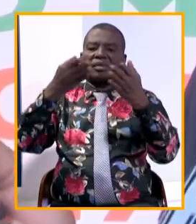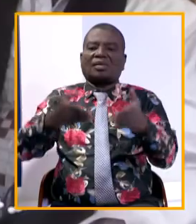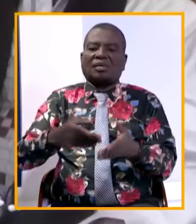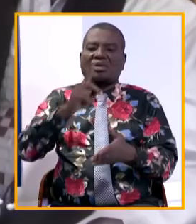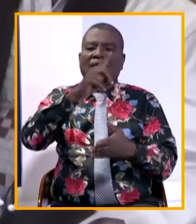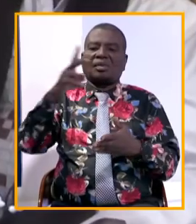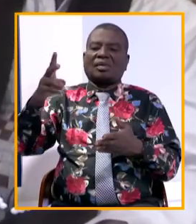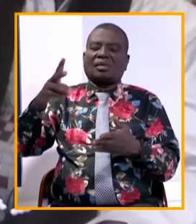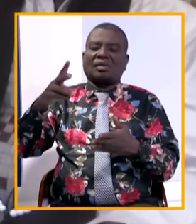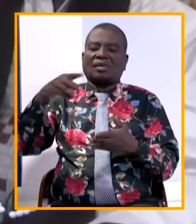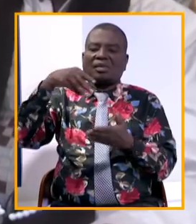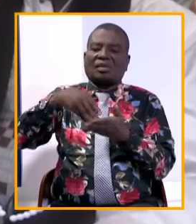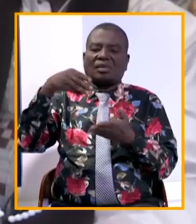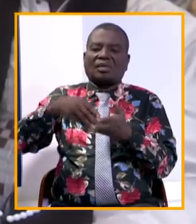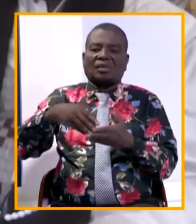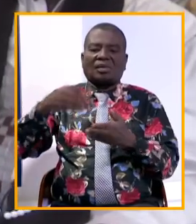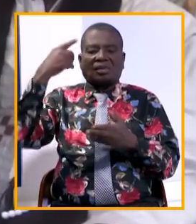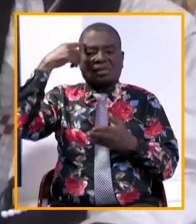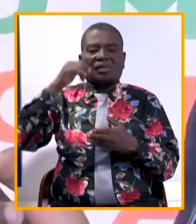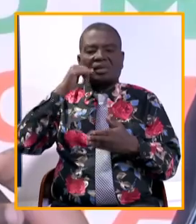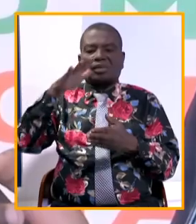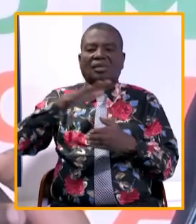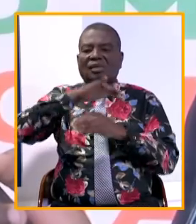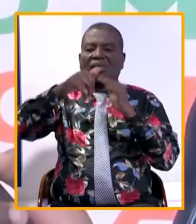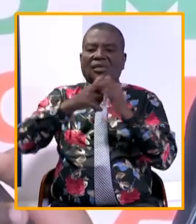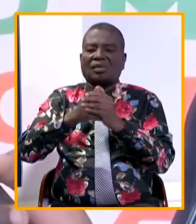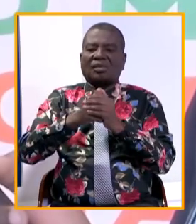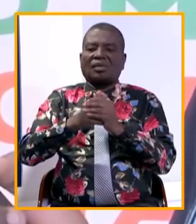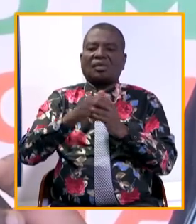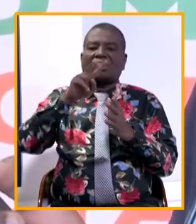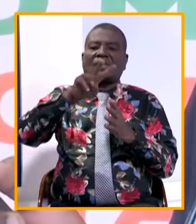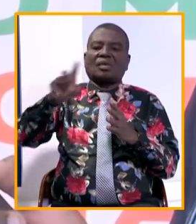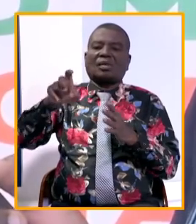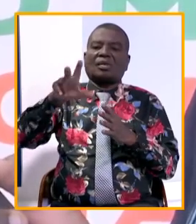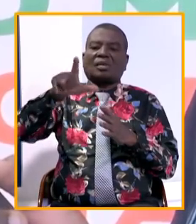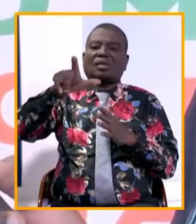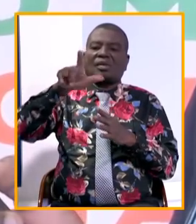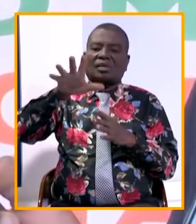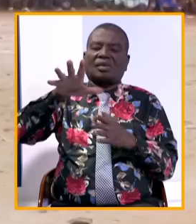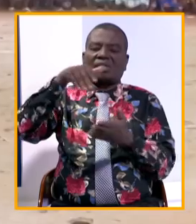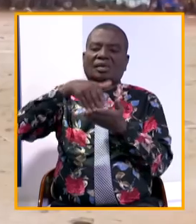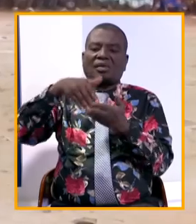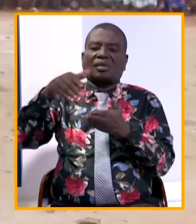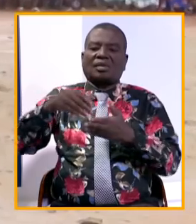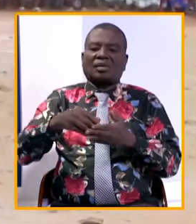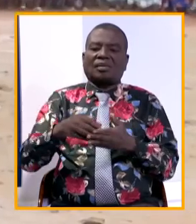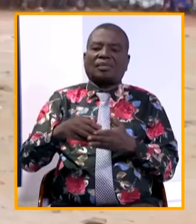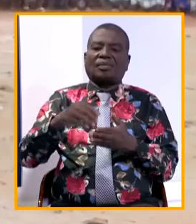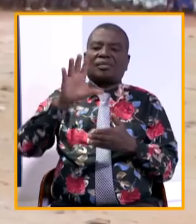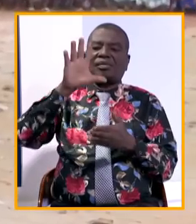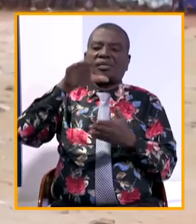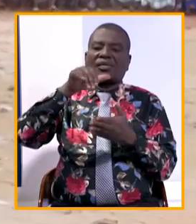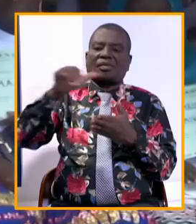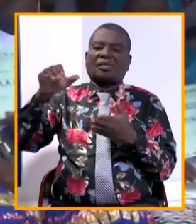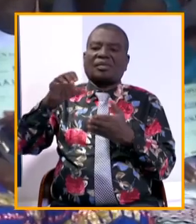100 millions pour les femmes de Satama-Sokoura, soit un total de 225 millions de fonds FAFSI. 513 femmes ont